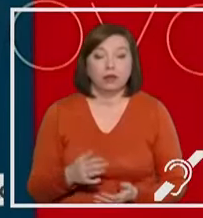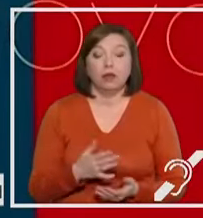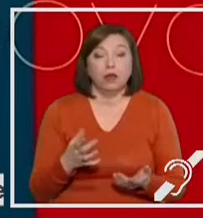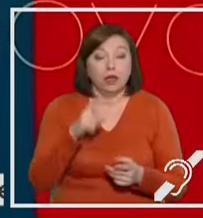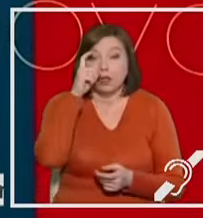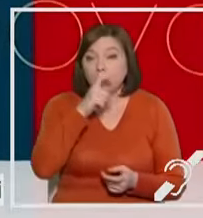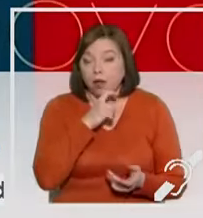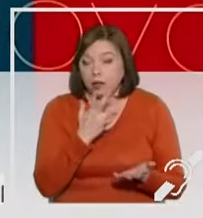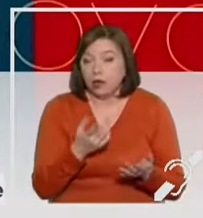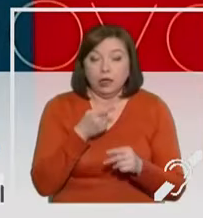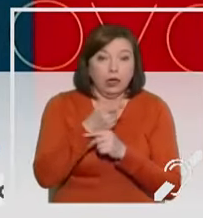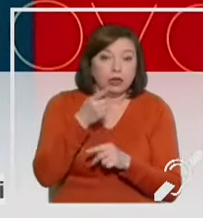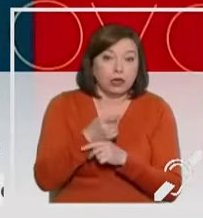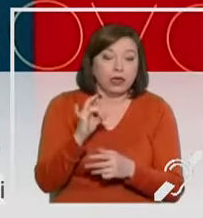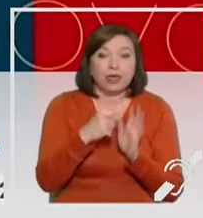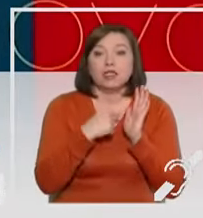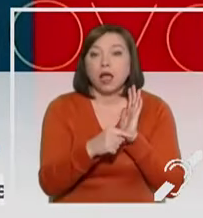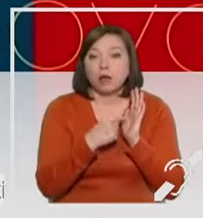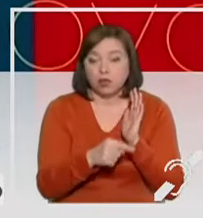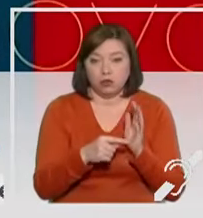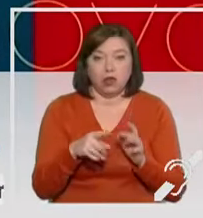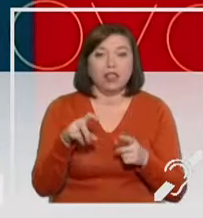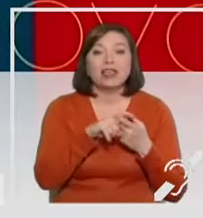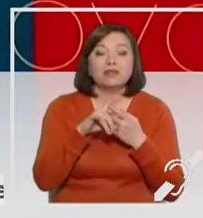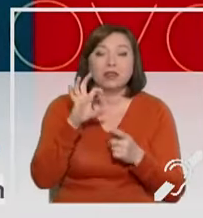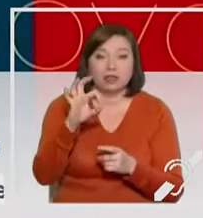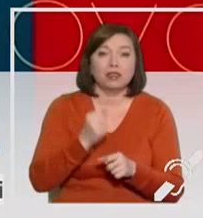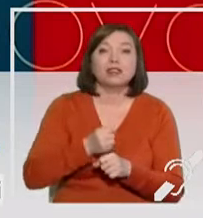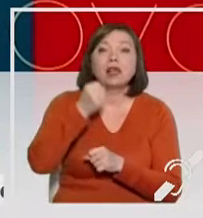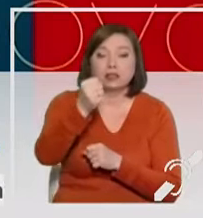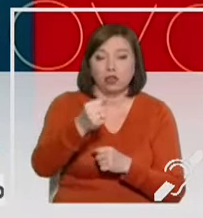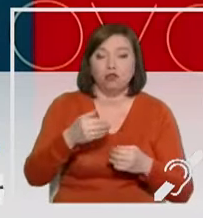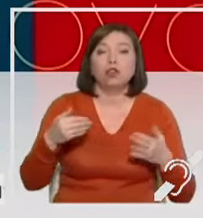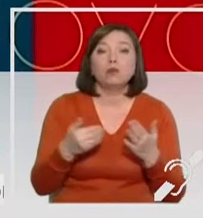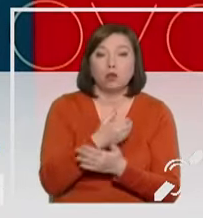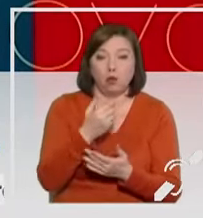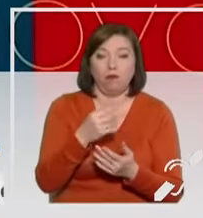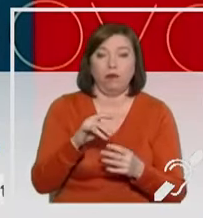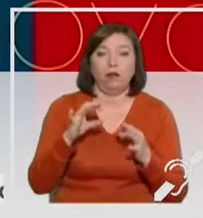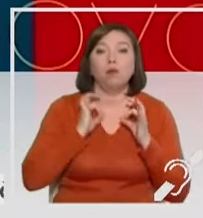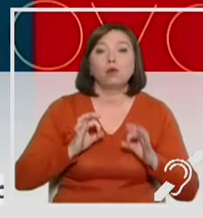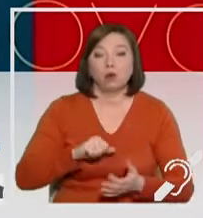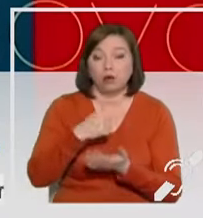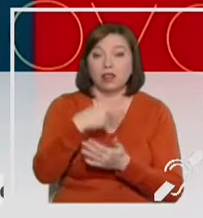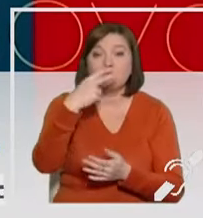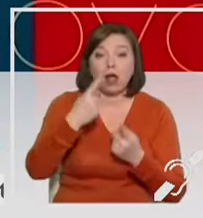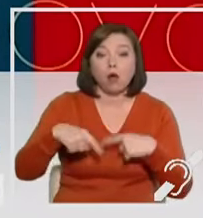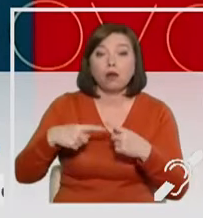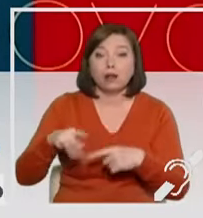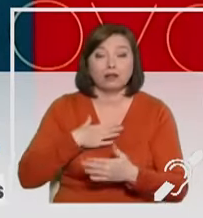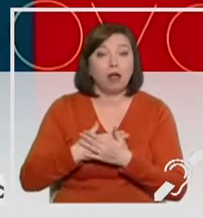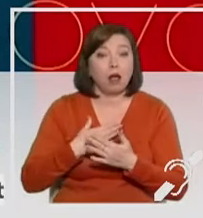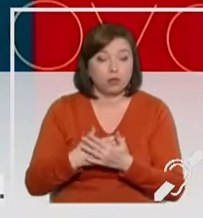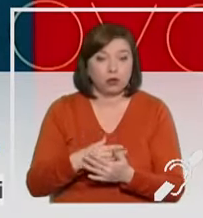Sunt neclarități, critici, dar și obiecții în jurul procedurii de numire a noului procuror general. 20 de organizații ale